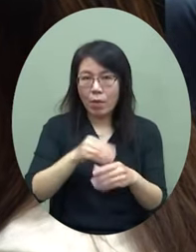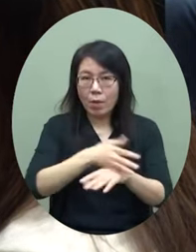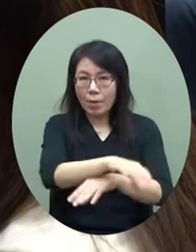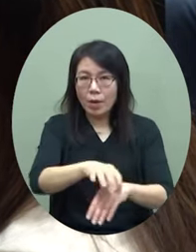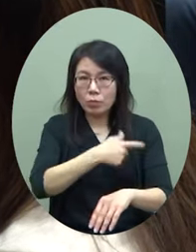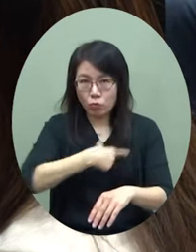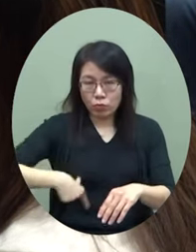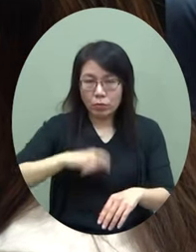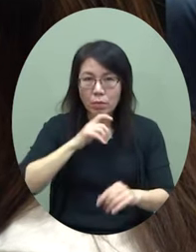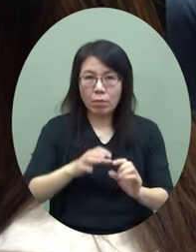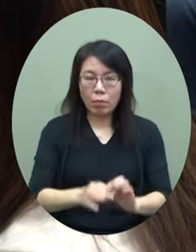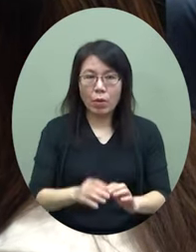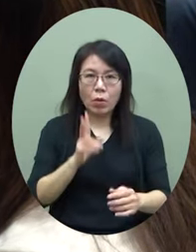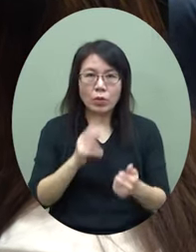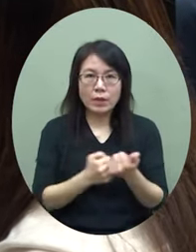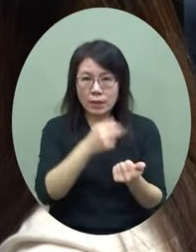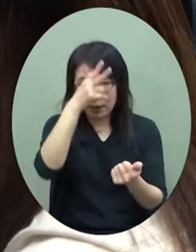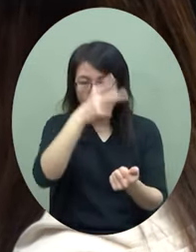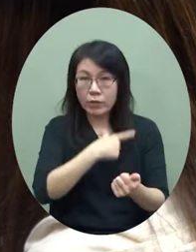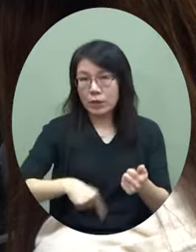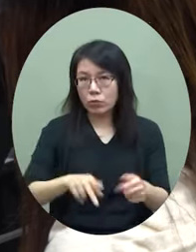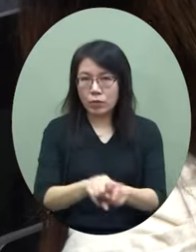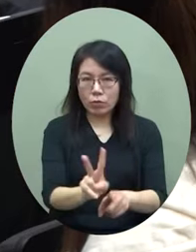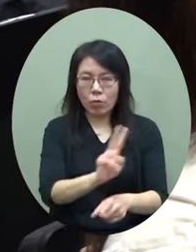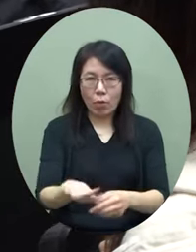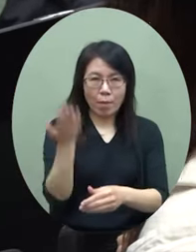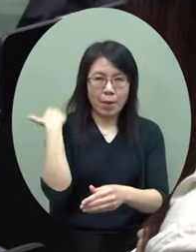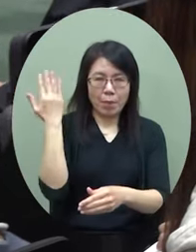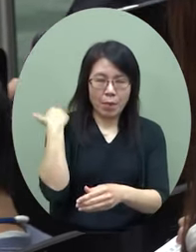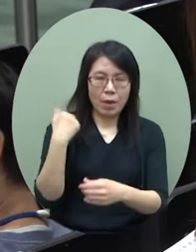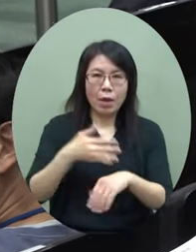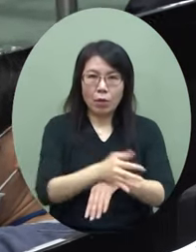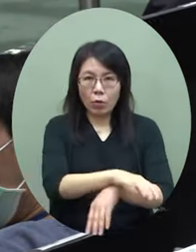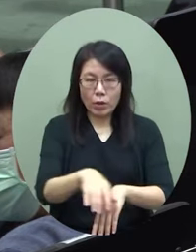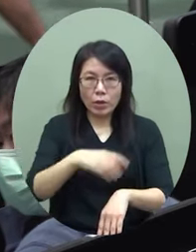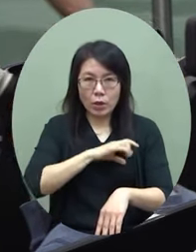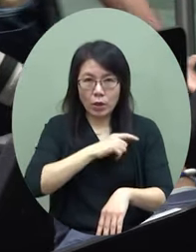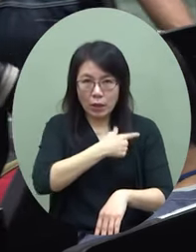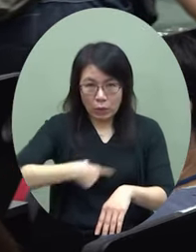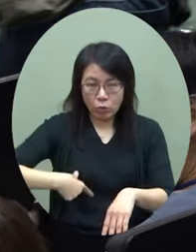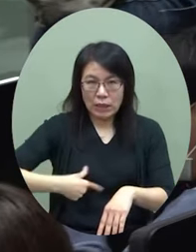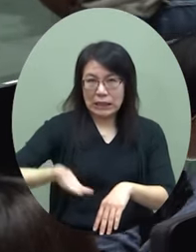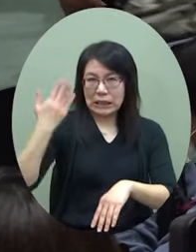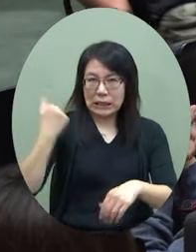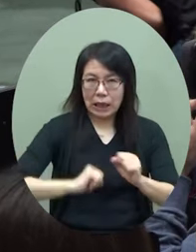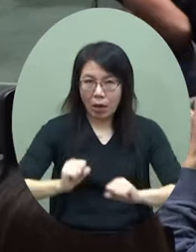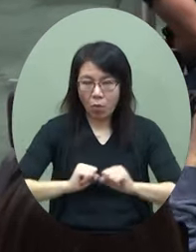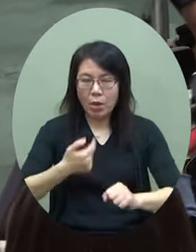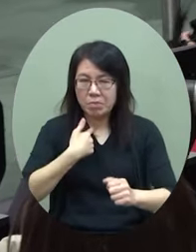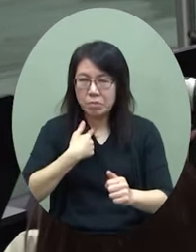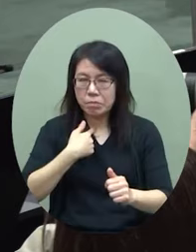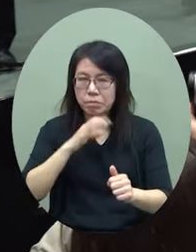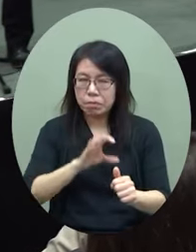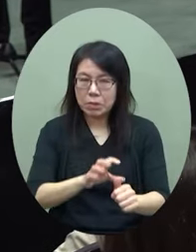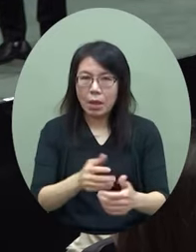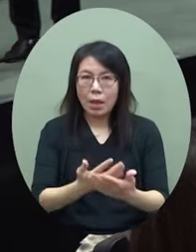就会不会好像建制派那样想是会追索他们区议员过往的行为如果有大批的区议员被